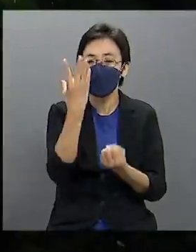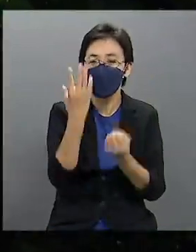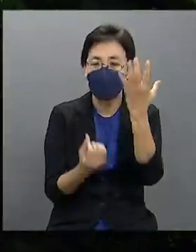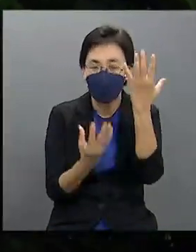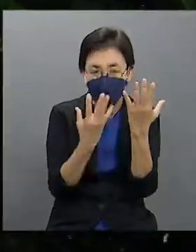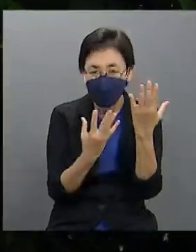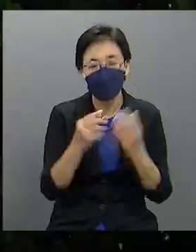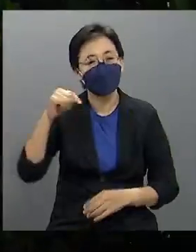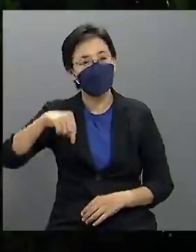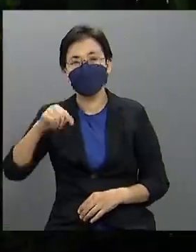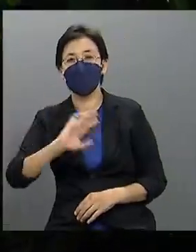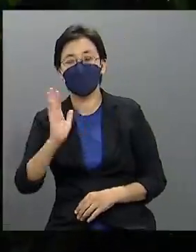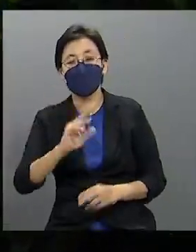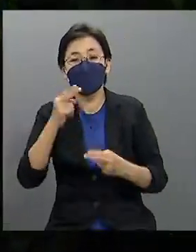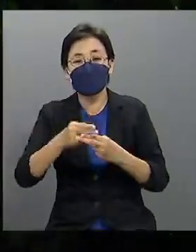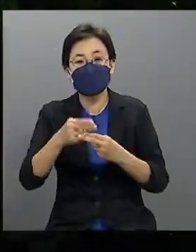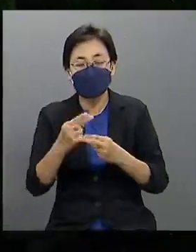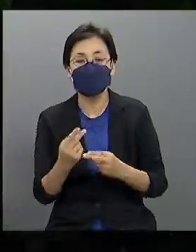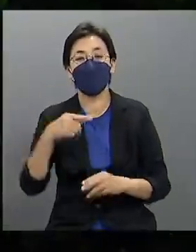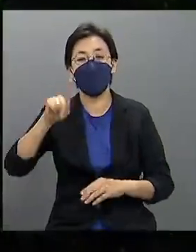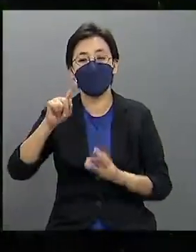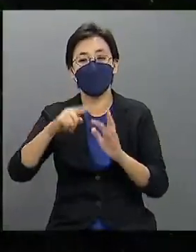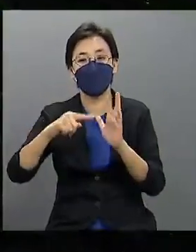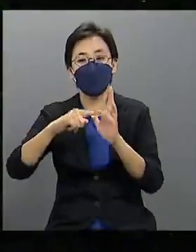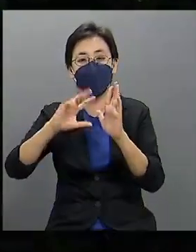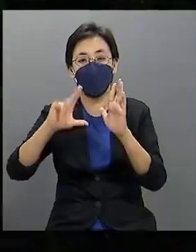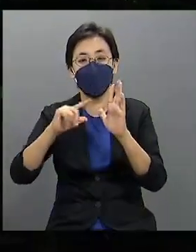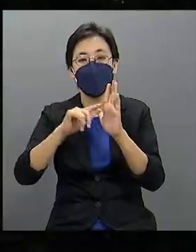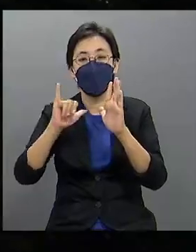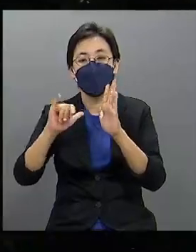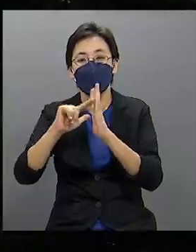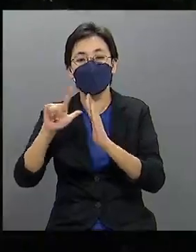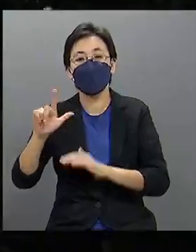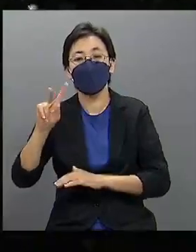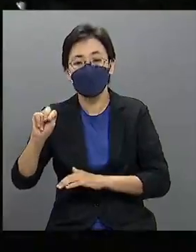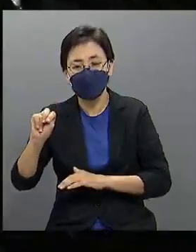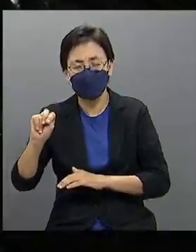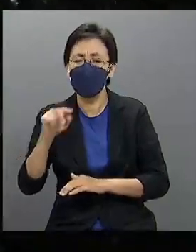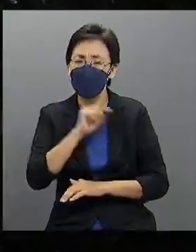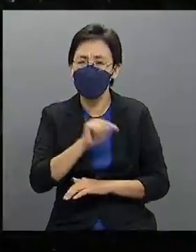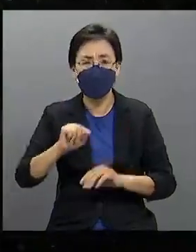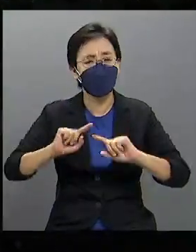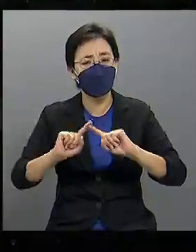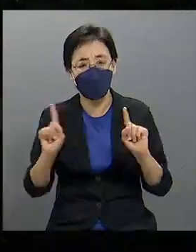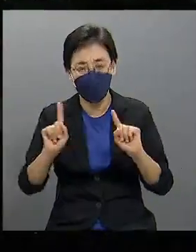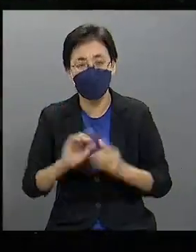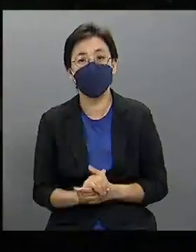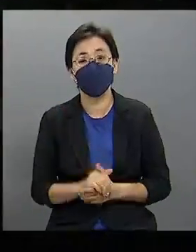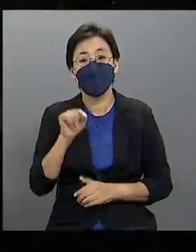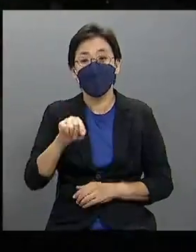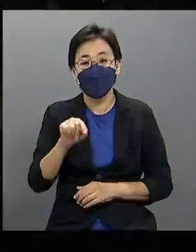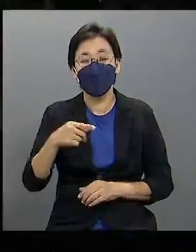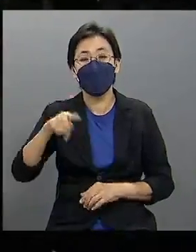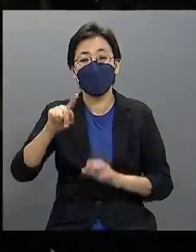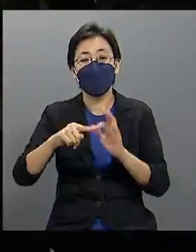เขาเรบว่า ป่าชายเลนใช่ไนะคะใช่ครับ president่ 2 แบบนมตักป่างกหรไนะคะเอ่อ ท่าป่า ชยเรนนะครับ แล้วก็